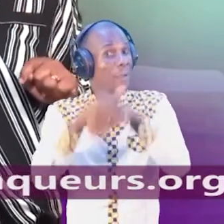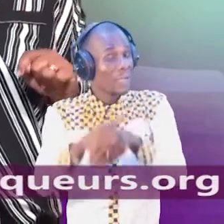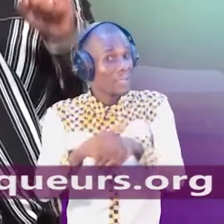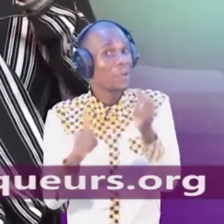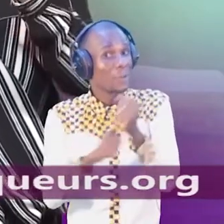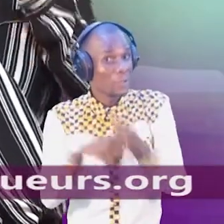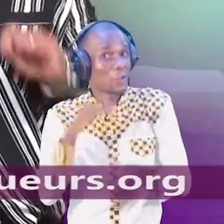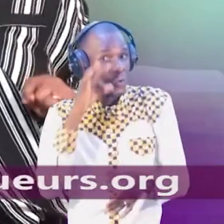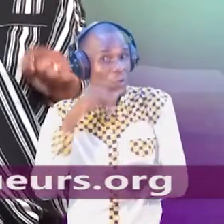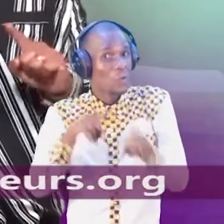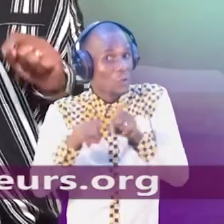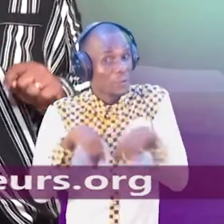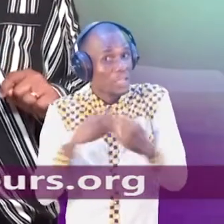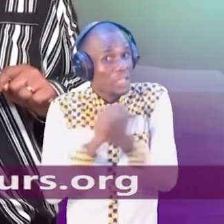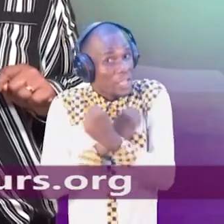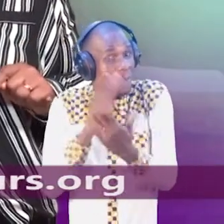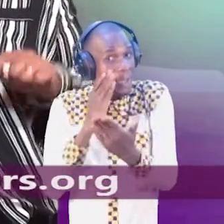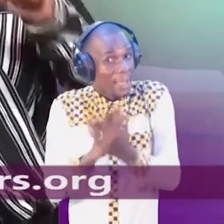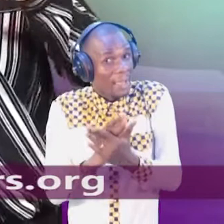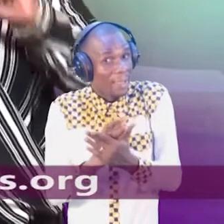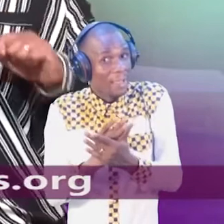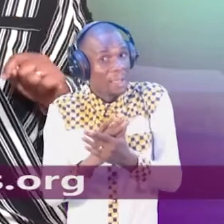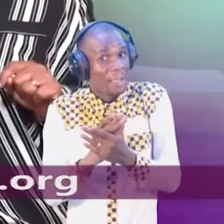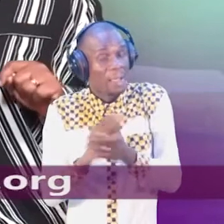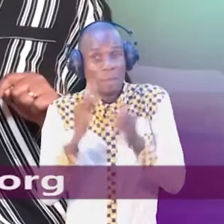poni koboya komela likaya na motema mobimba.